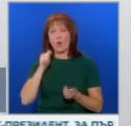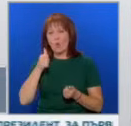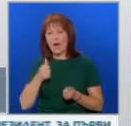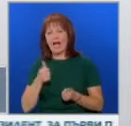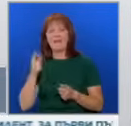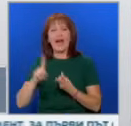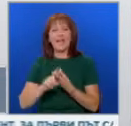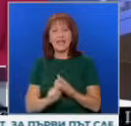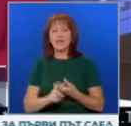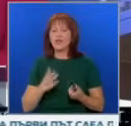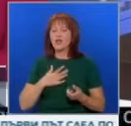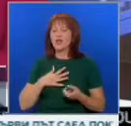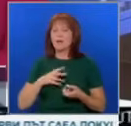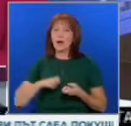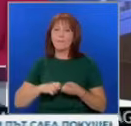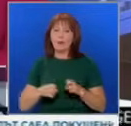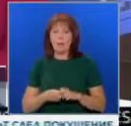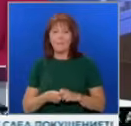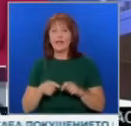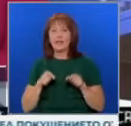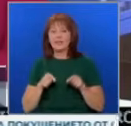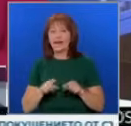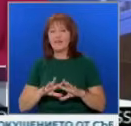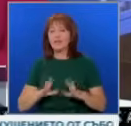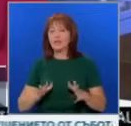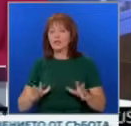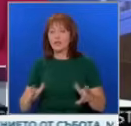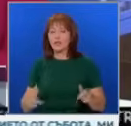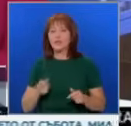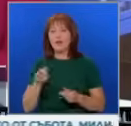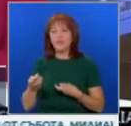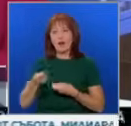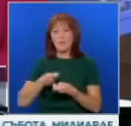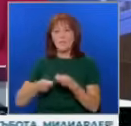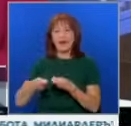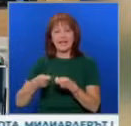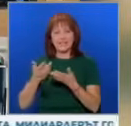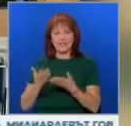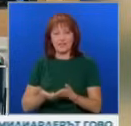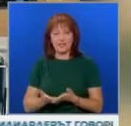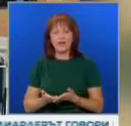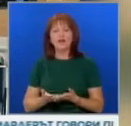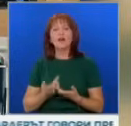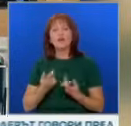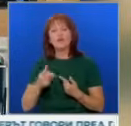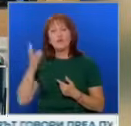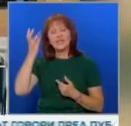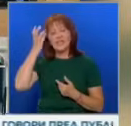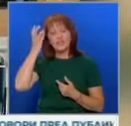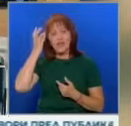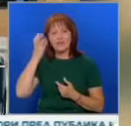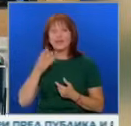имаха затруднения с дигиталните услуги. Такава беше и ситуацията в супермаркетите в Австралия. В редица държави агенциите